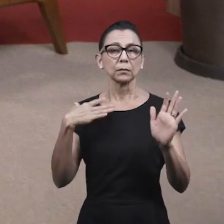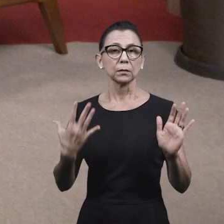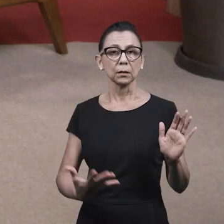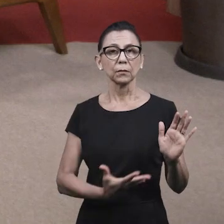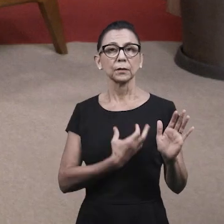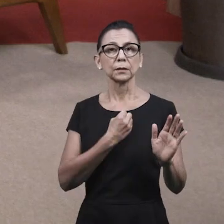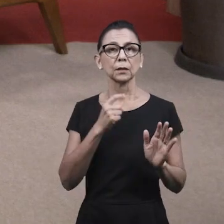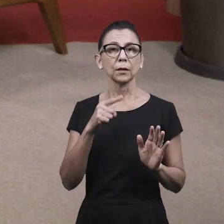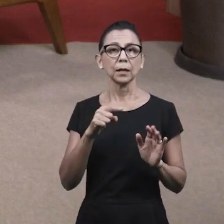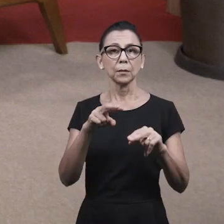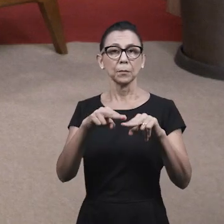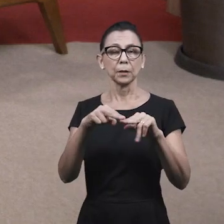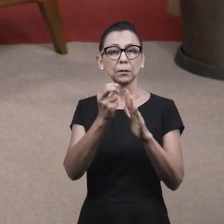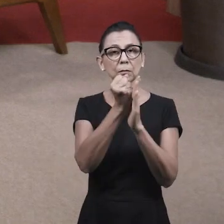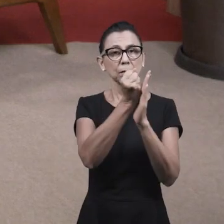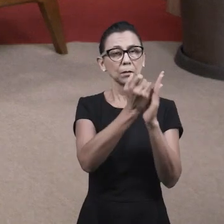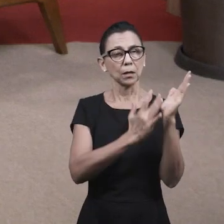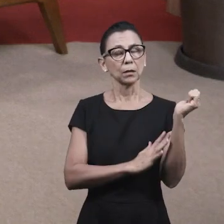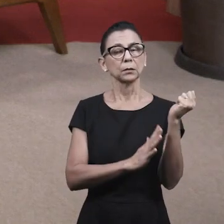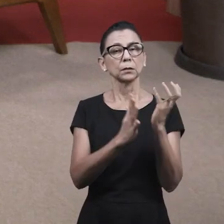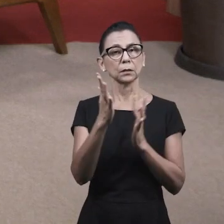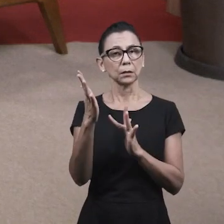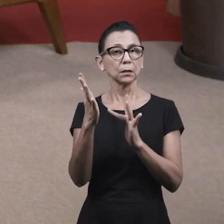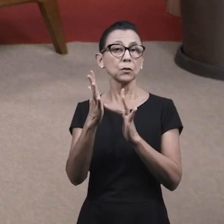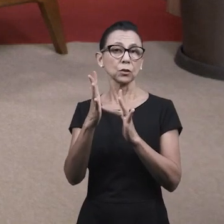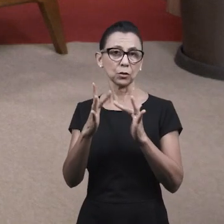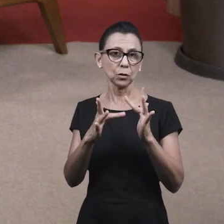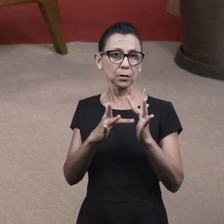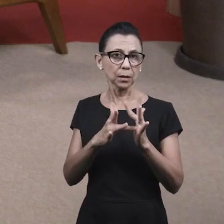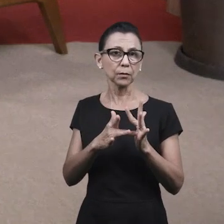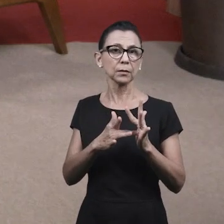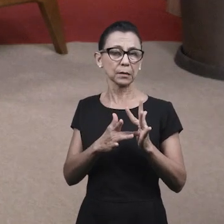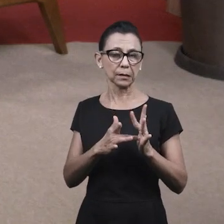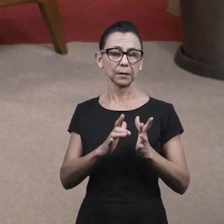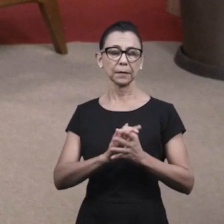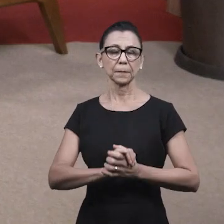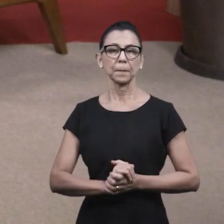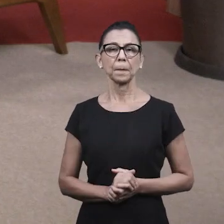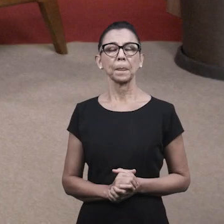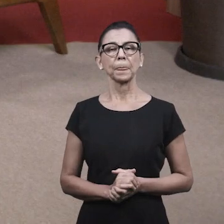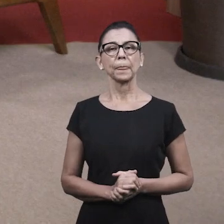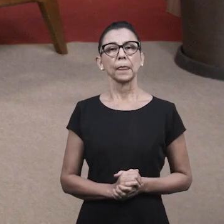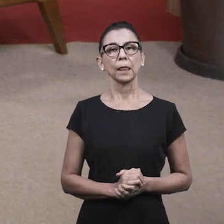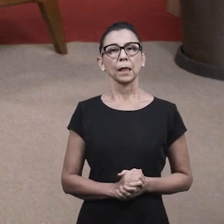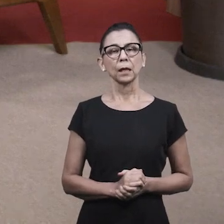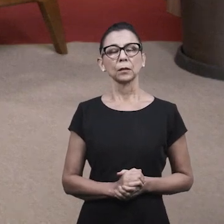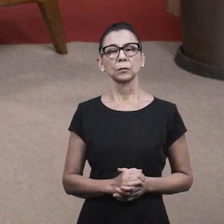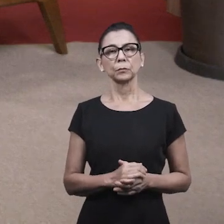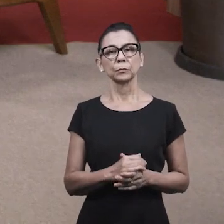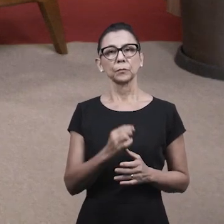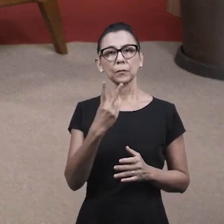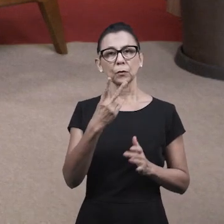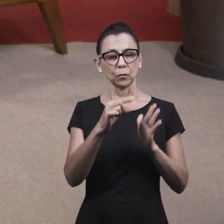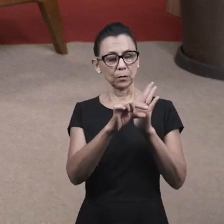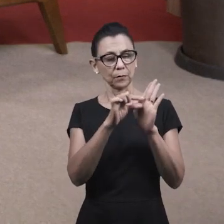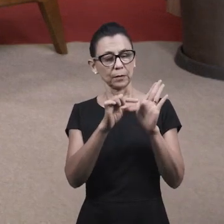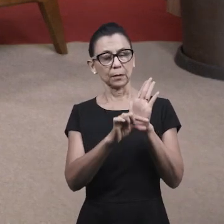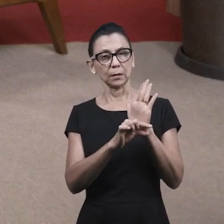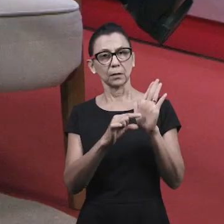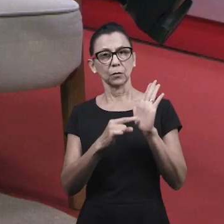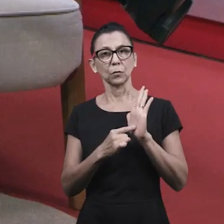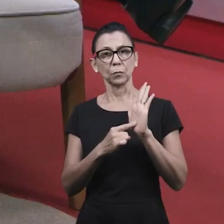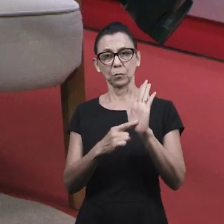Jésus qui nous purifie, n'est-ce pas, Daniel? Il nous permet d'entrer dans sa présence. Et cette association,